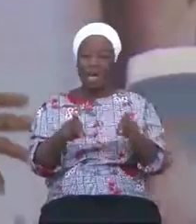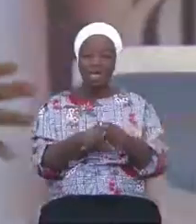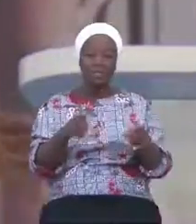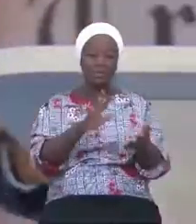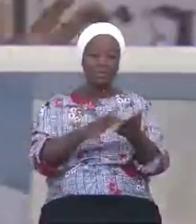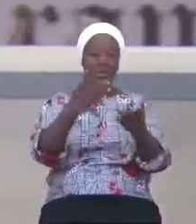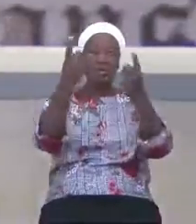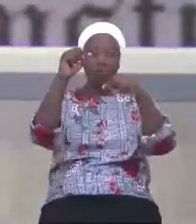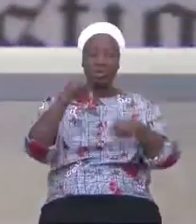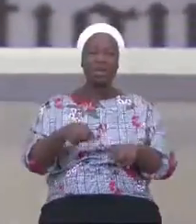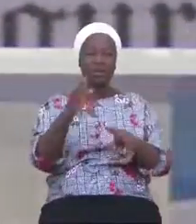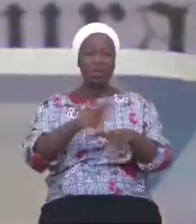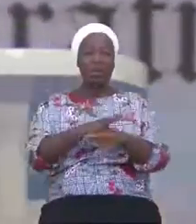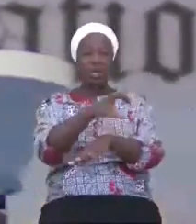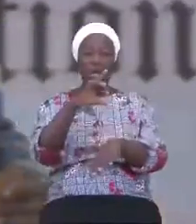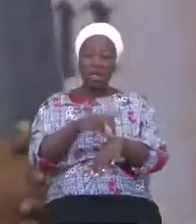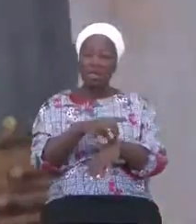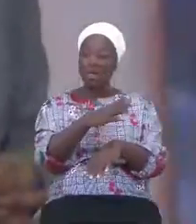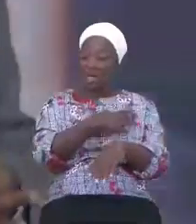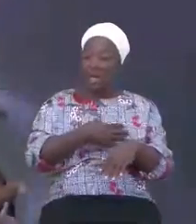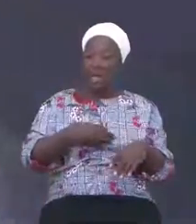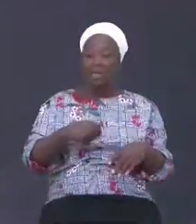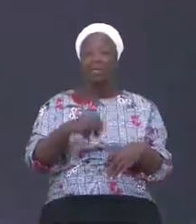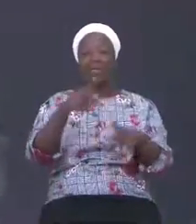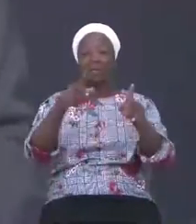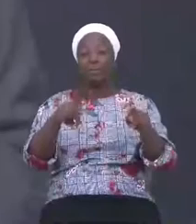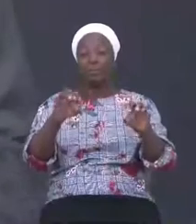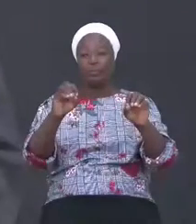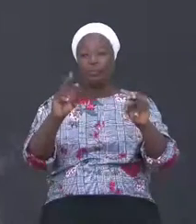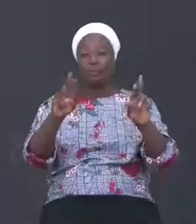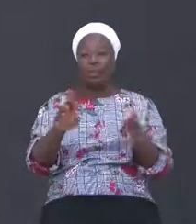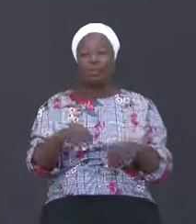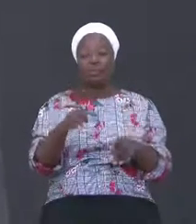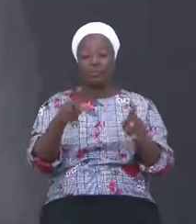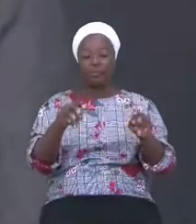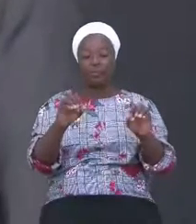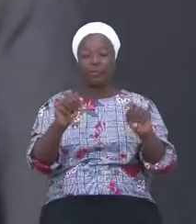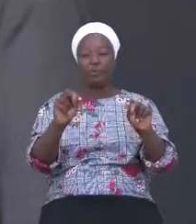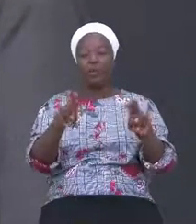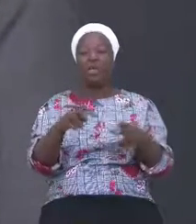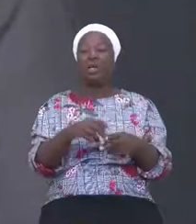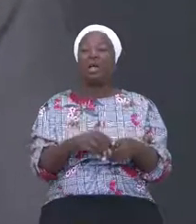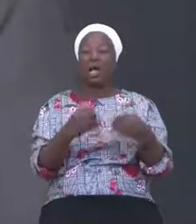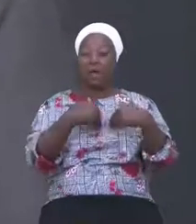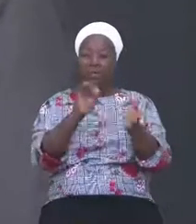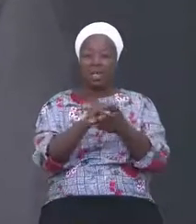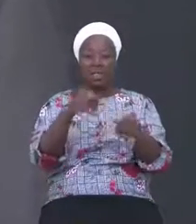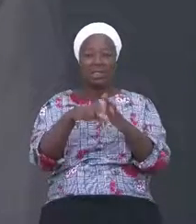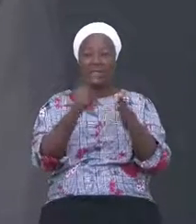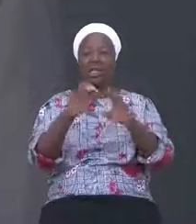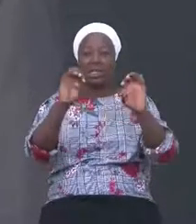vu de pareil. La gloire était descendue sur la terre et Pierre a enregistré cela dans les Épîtres. Il a